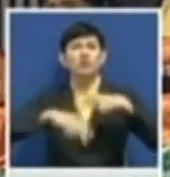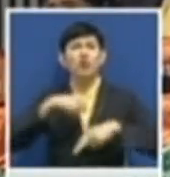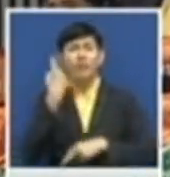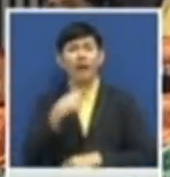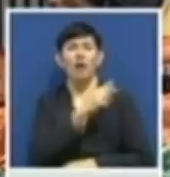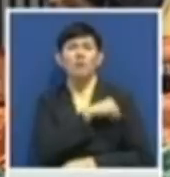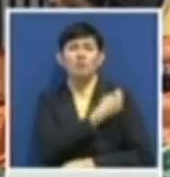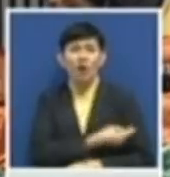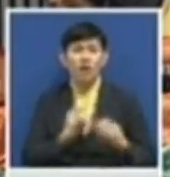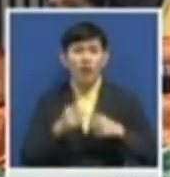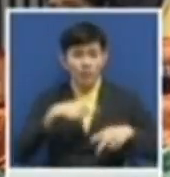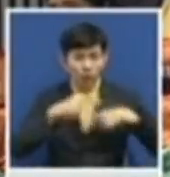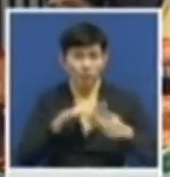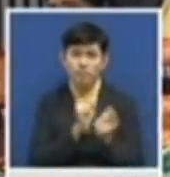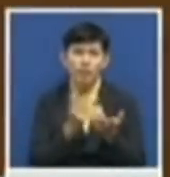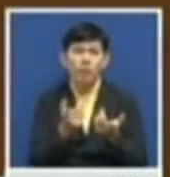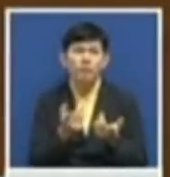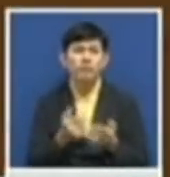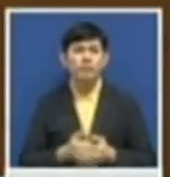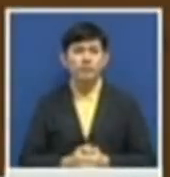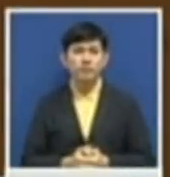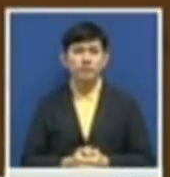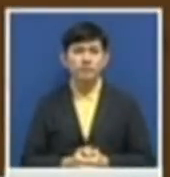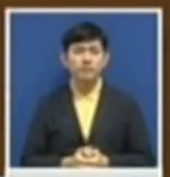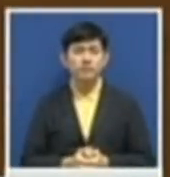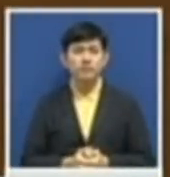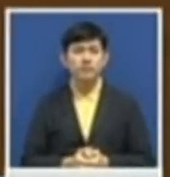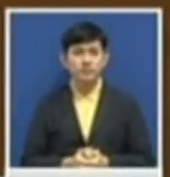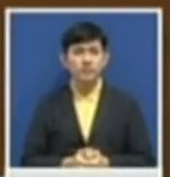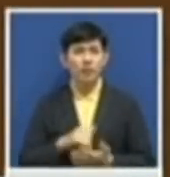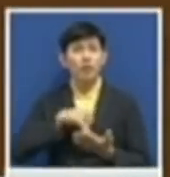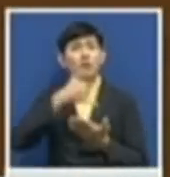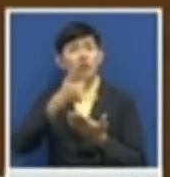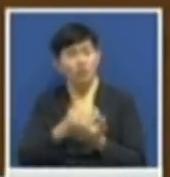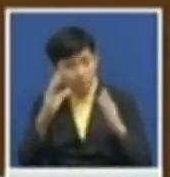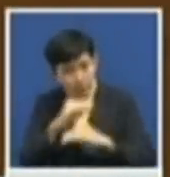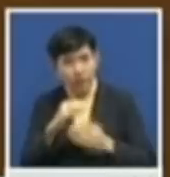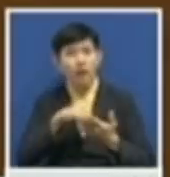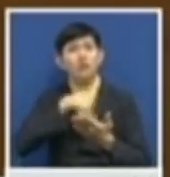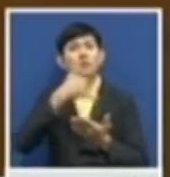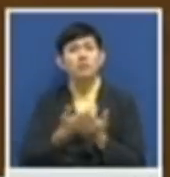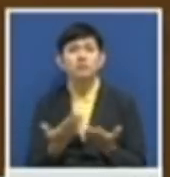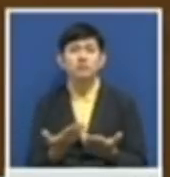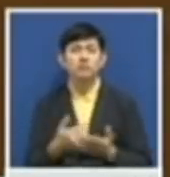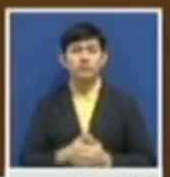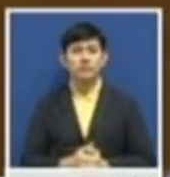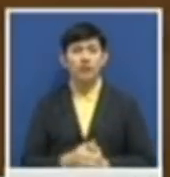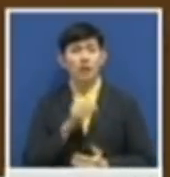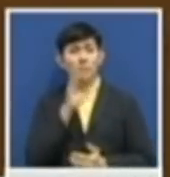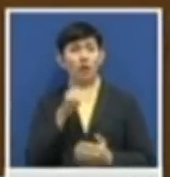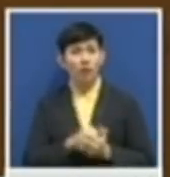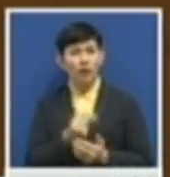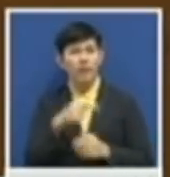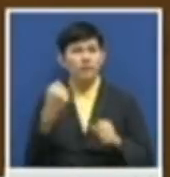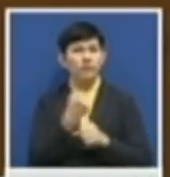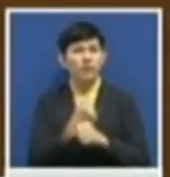เลยไม่มีร่องรอยสักอันเลยนะเป็นลมหน้ามืดไปจับมาแล้วก็เป็นลมหน้ามืดแล้วบอกว่าไป